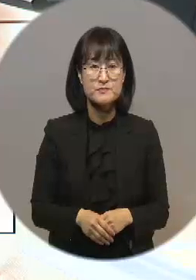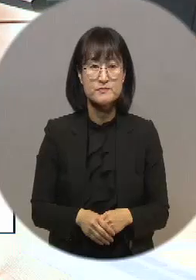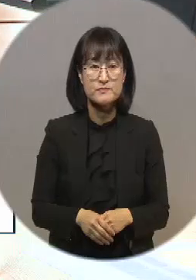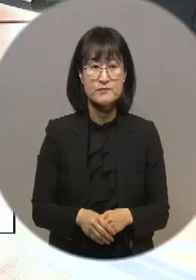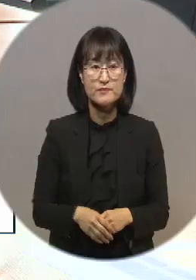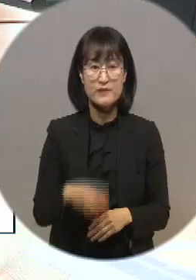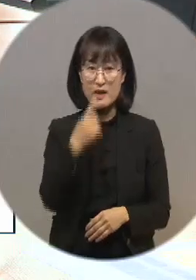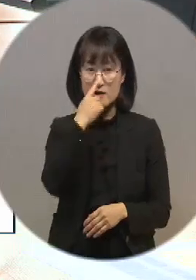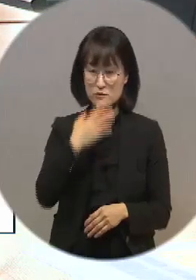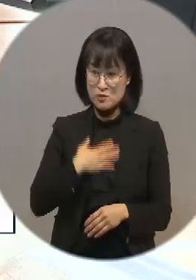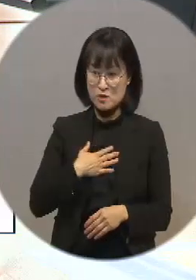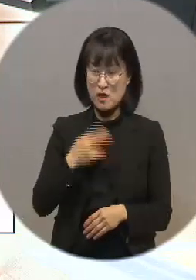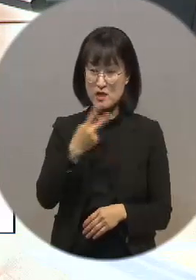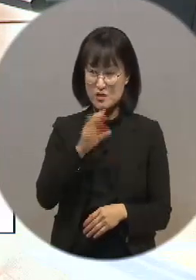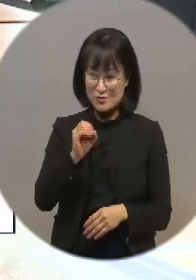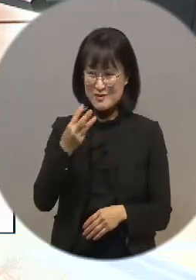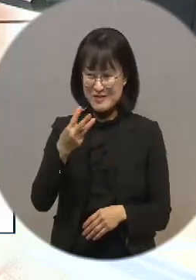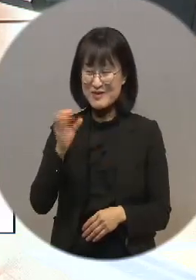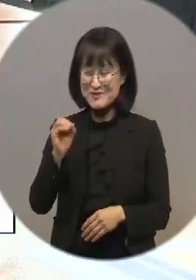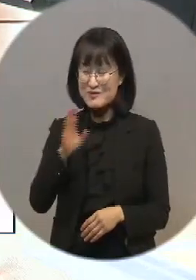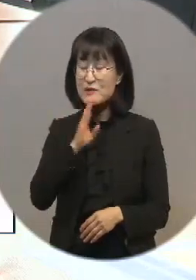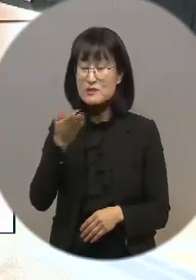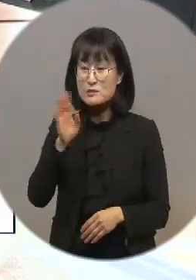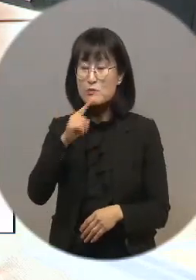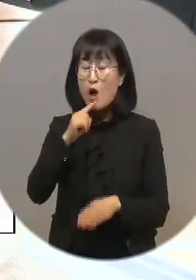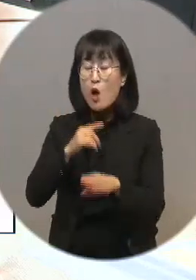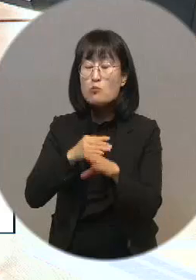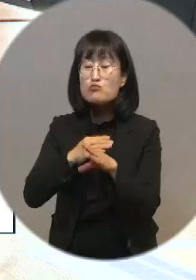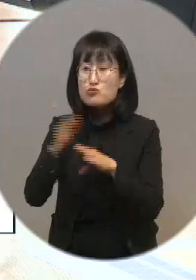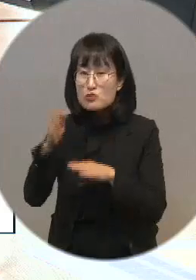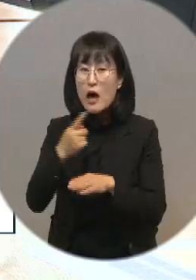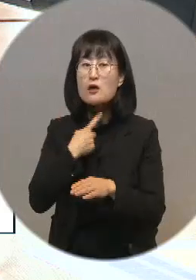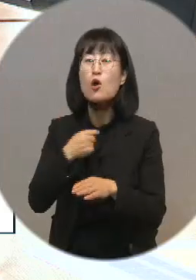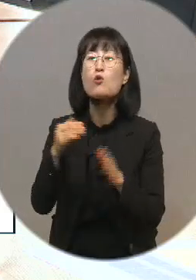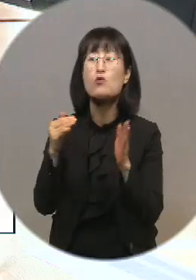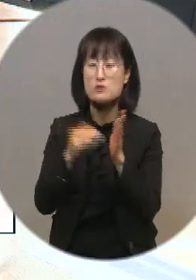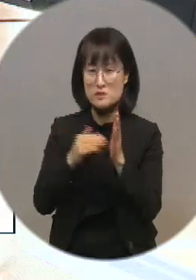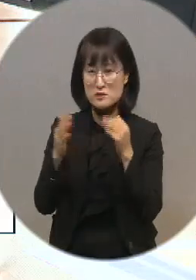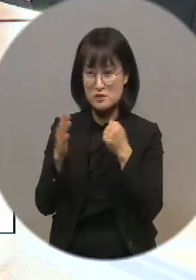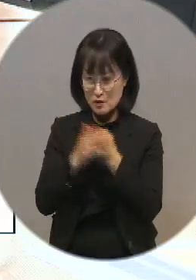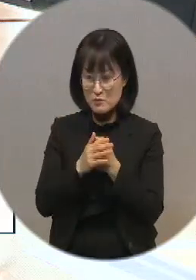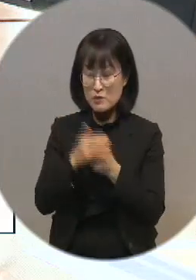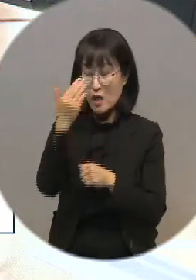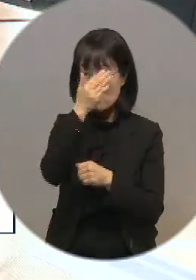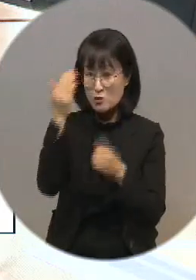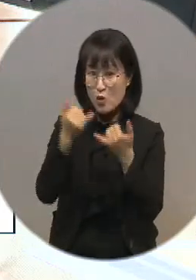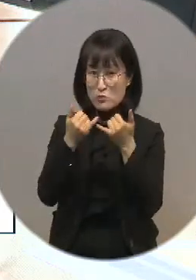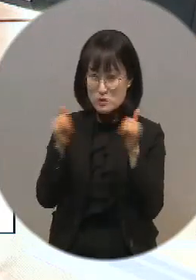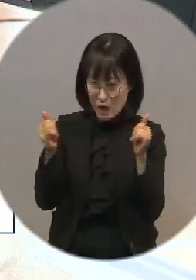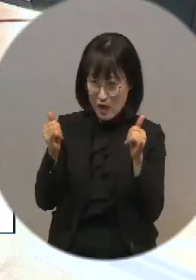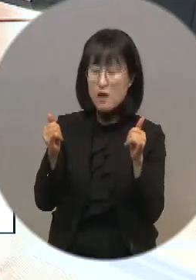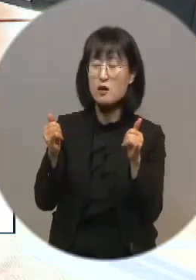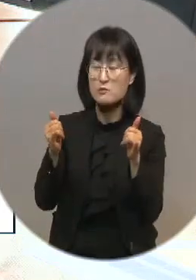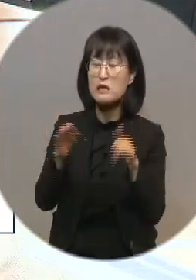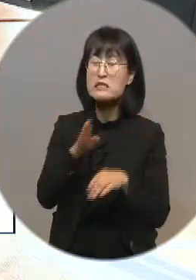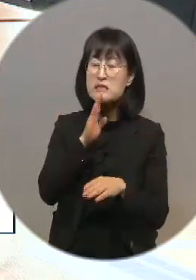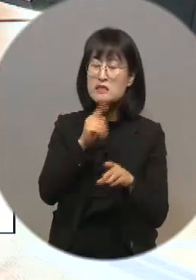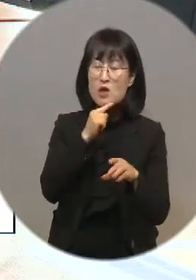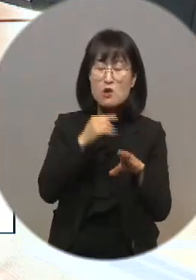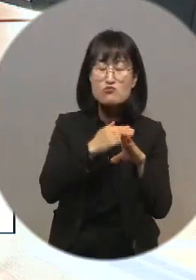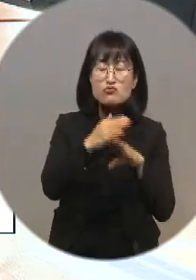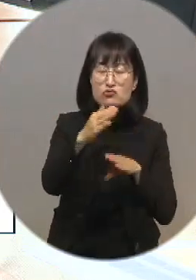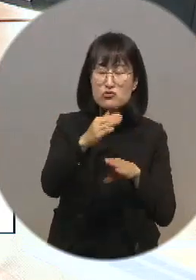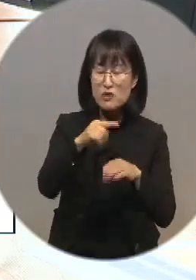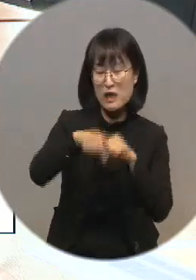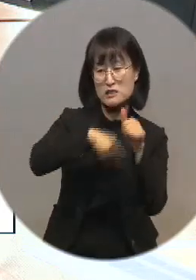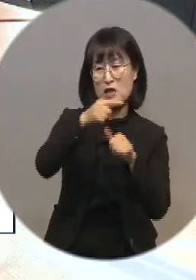제가 2030이기도 하지만 제가 북한을 경험했기 때문에 좀 더 우리 2030 분들한테 좀 더 실제 북한적인 상황을 좀